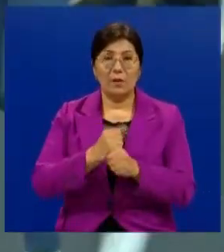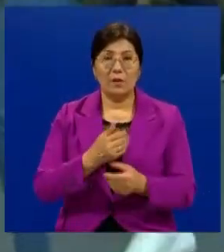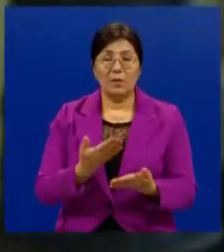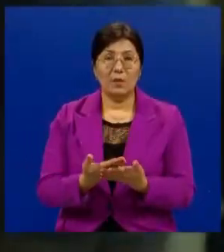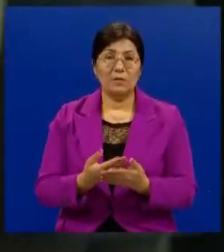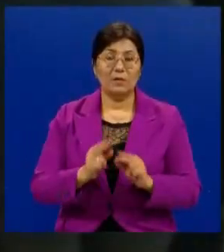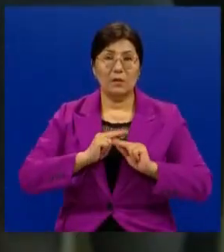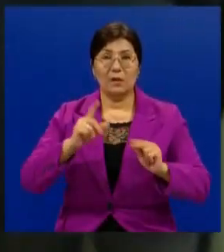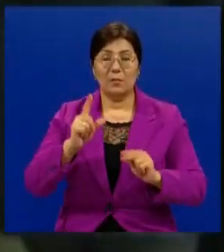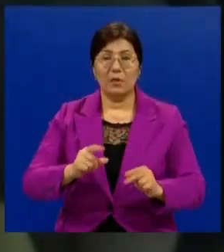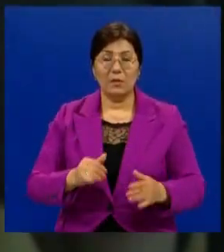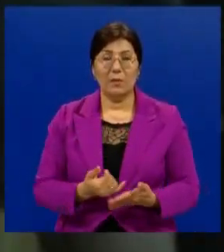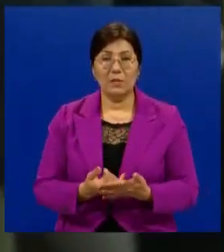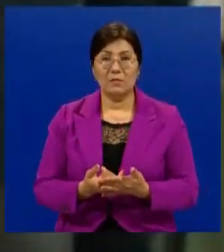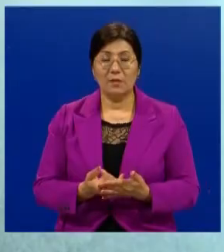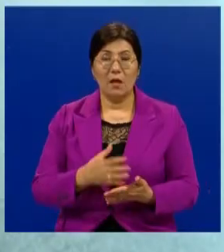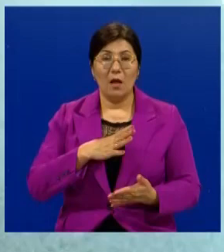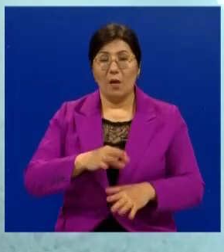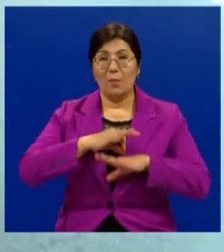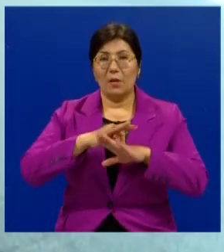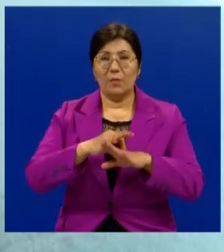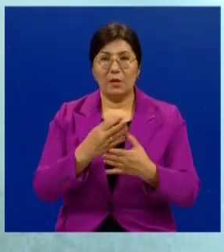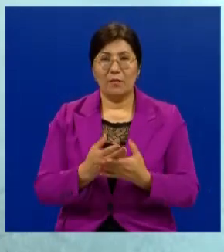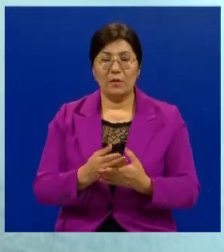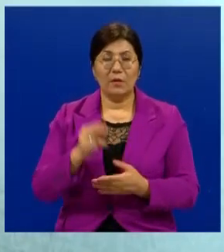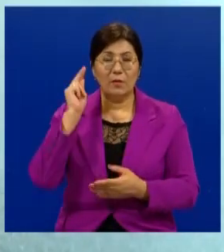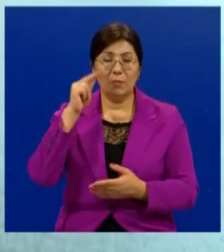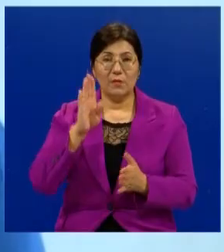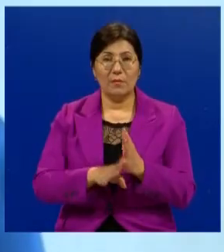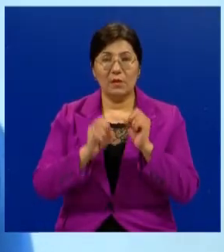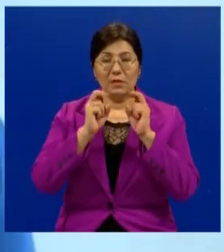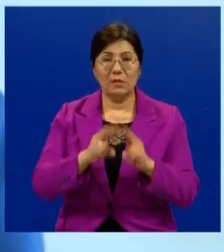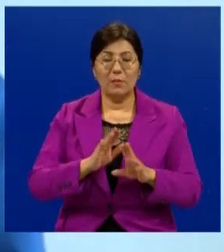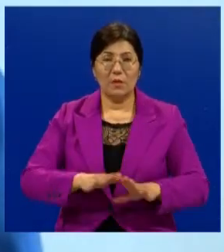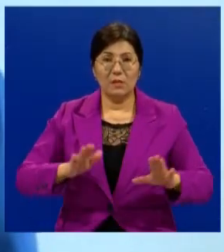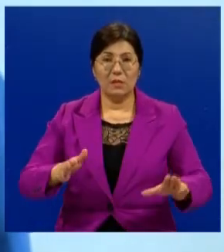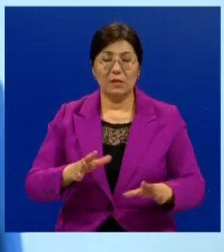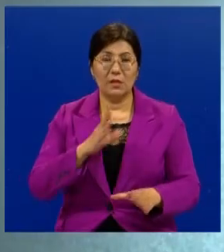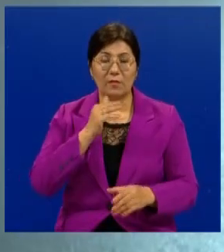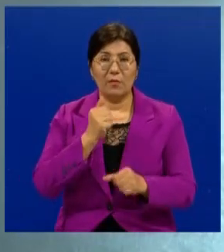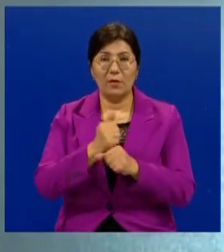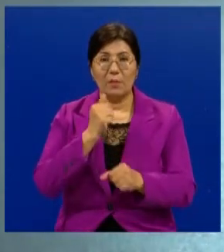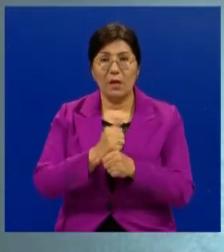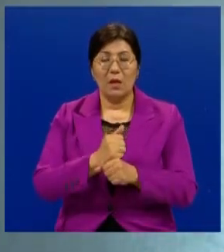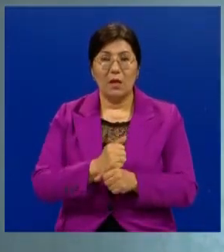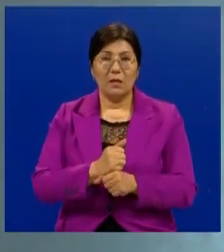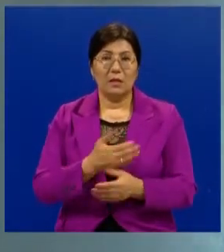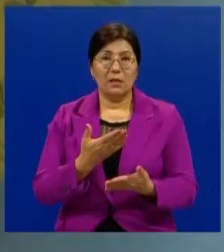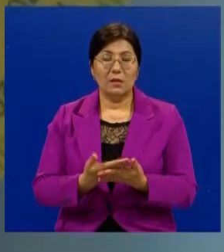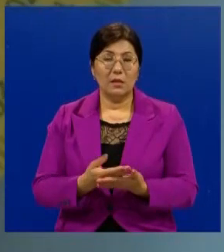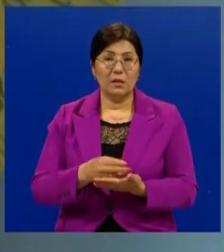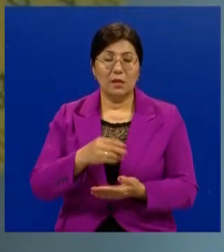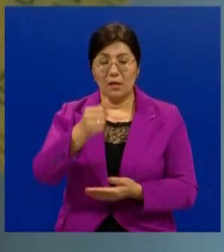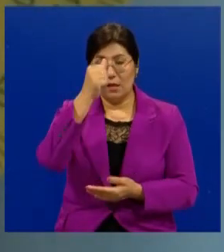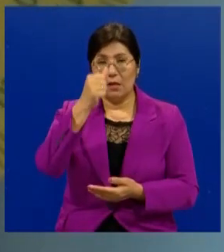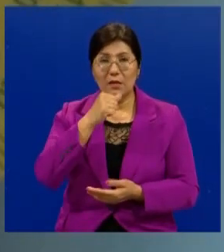для педагогов, департаментом ПЧС был проведен практический курс по безопасности детей во время работы летнего лагеря. Ведь безопасность наших чад